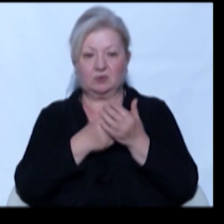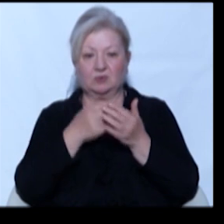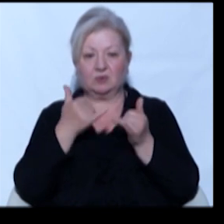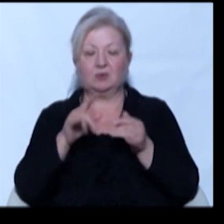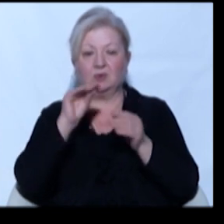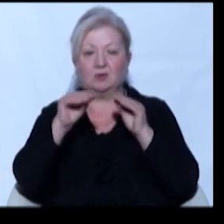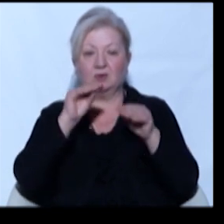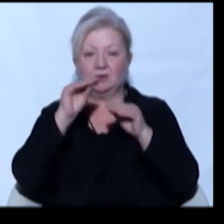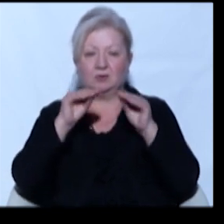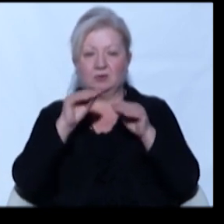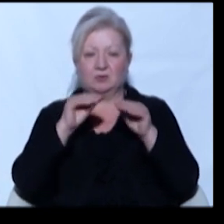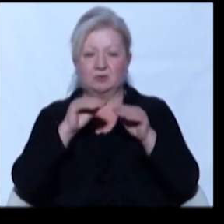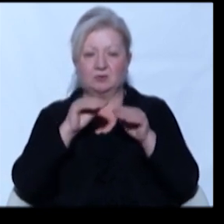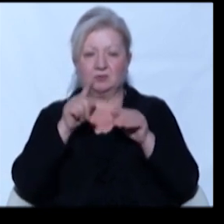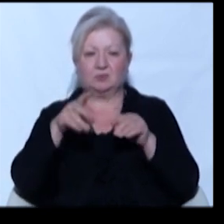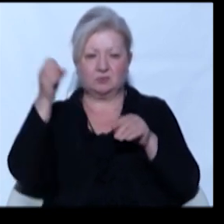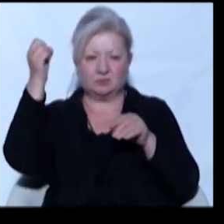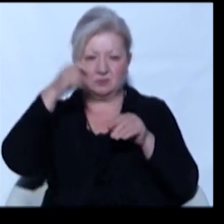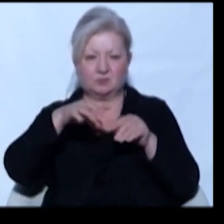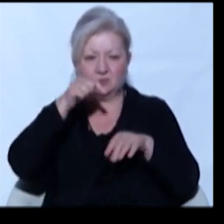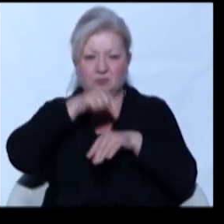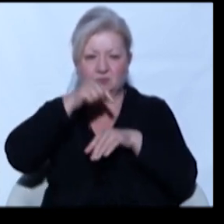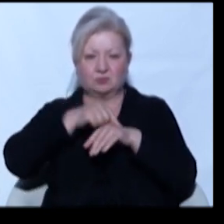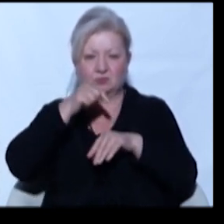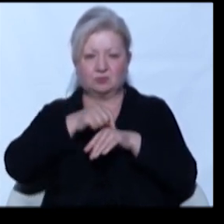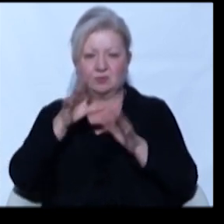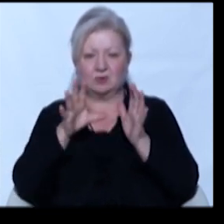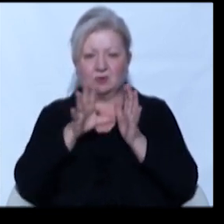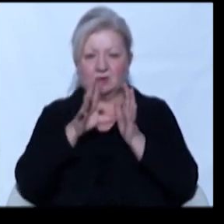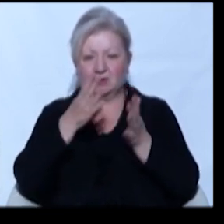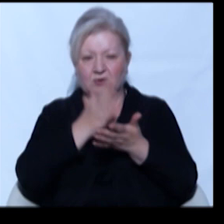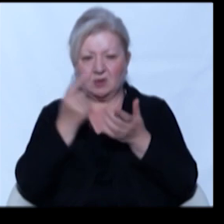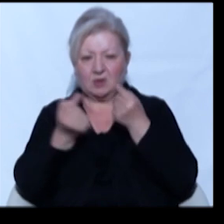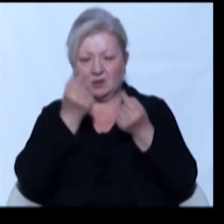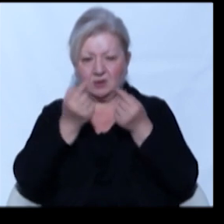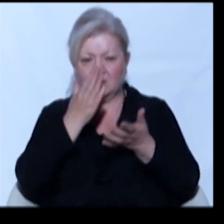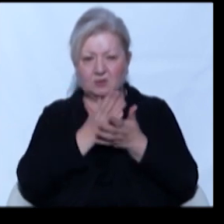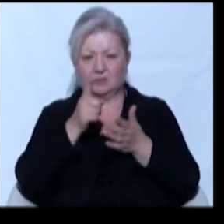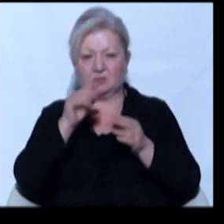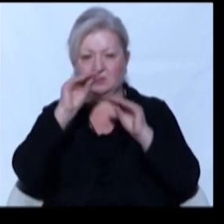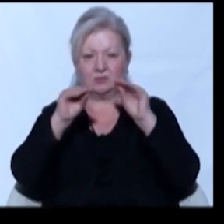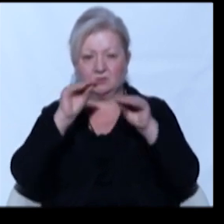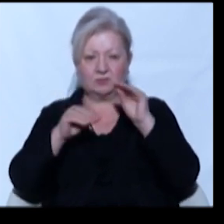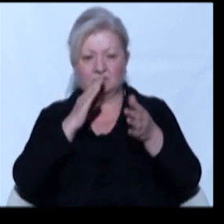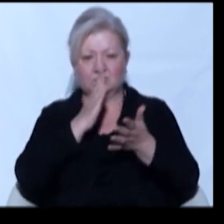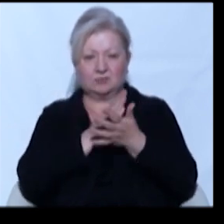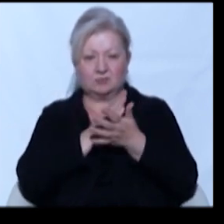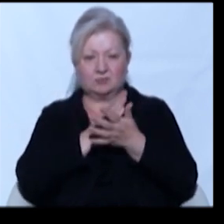ასეთი სახის მოწყობილობა გვაქვს. შუქ მგზნობიარე ელემენტები, ფოტორეისტორები განლაგებულია აი